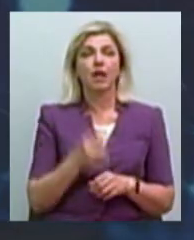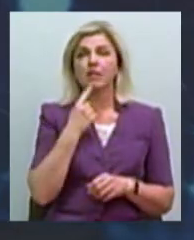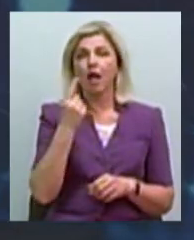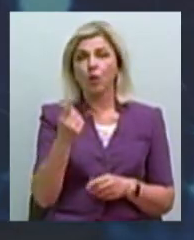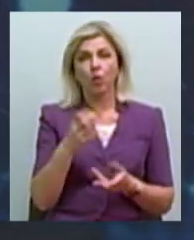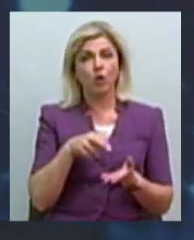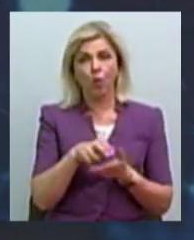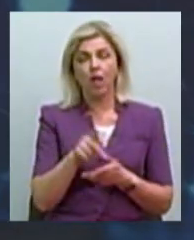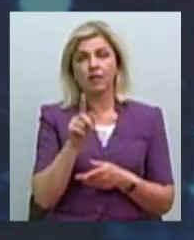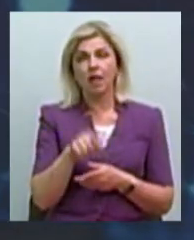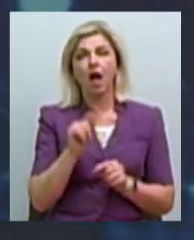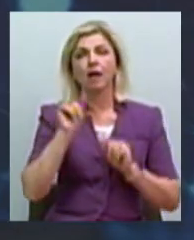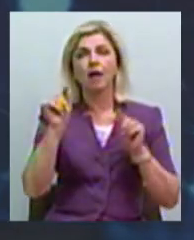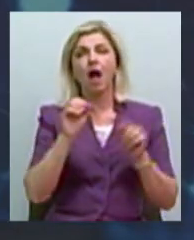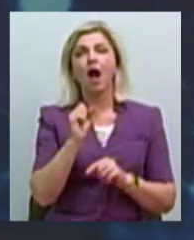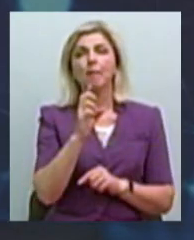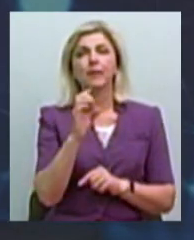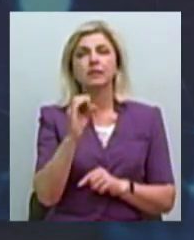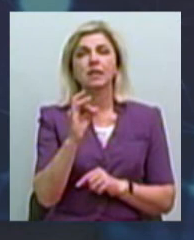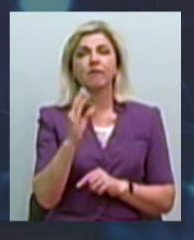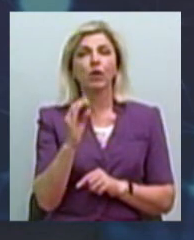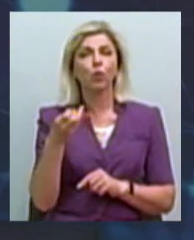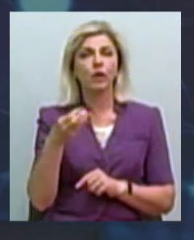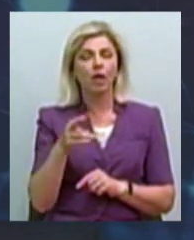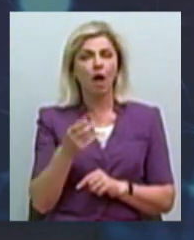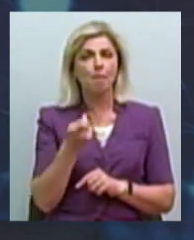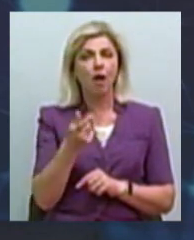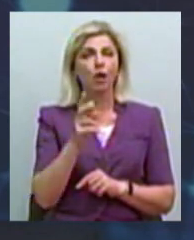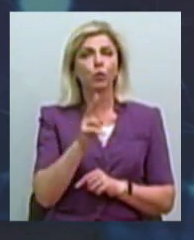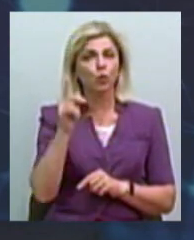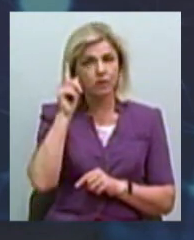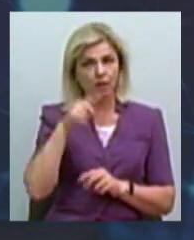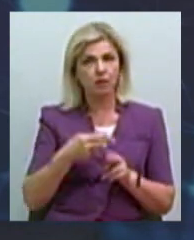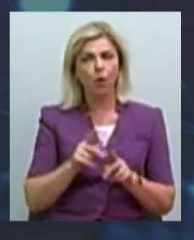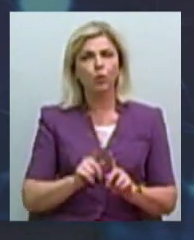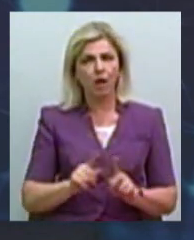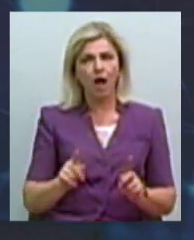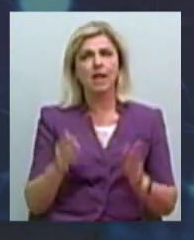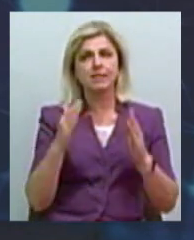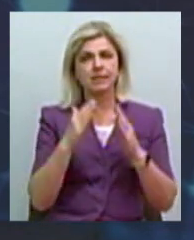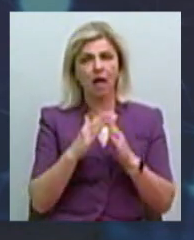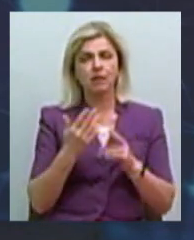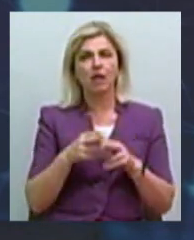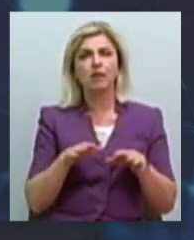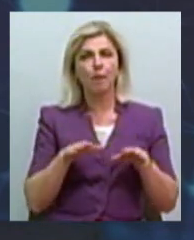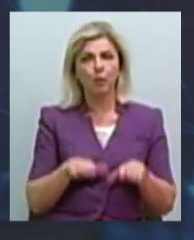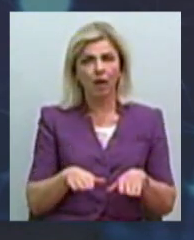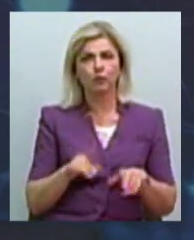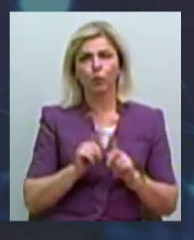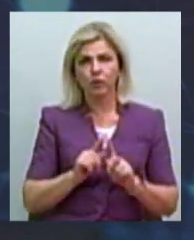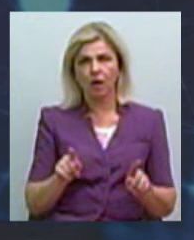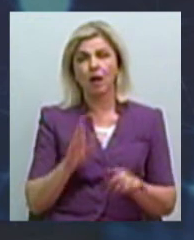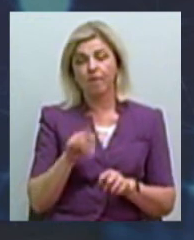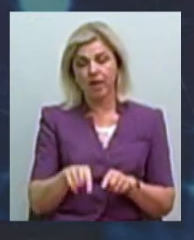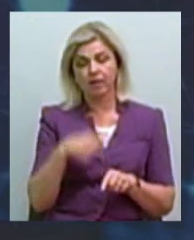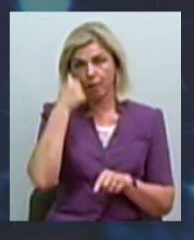ходить. Та же обсерватория. Например, мало кто знает о том, что это действительно уникальное здание. Это, в принципе, уникальный объект, которому вот в этом или в следующем